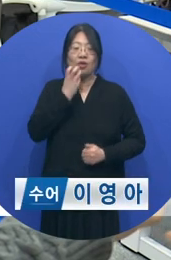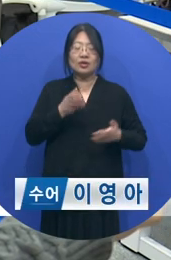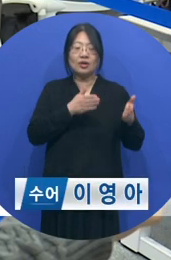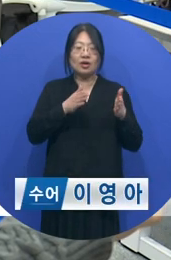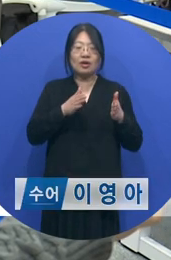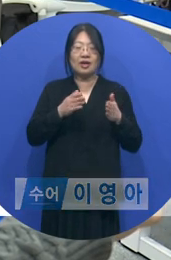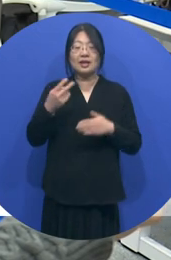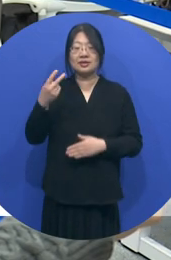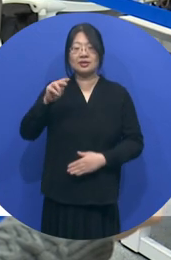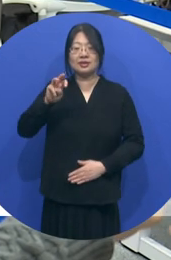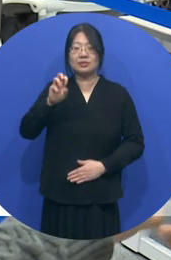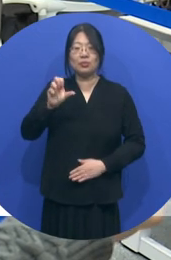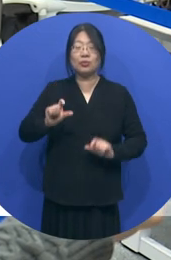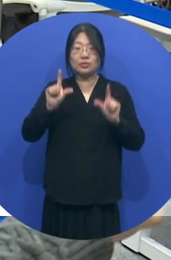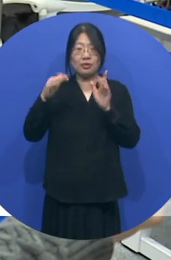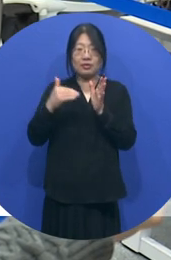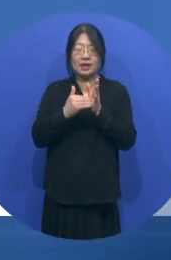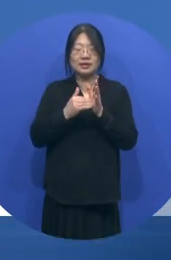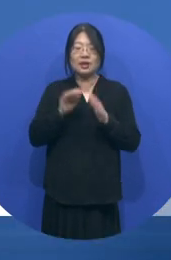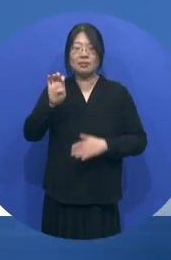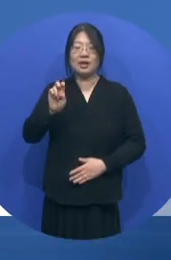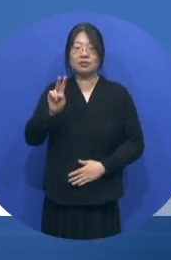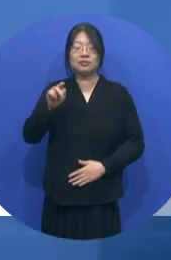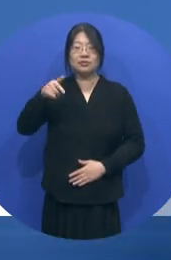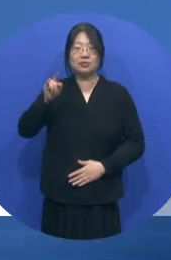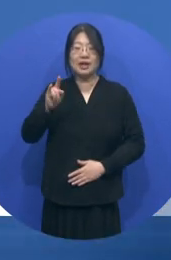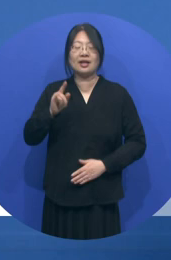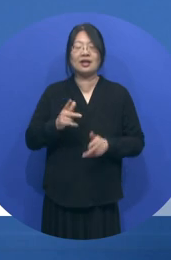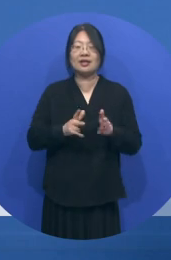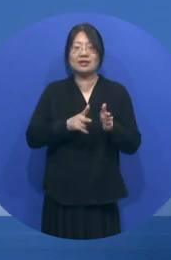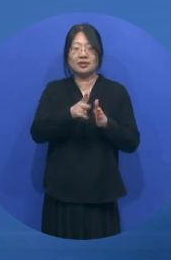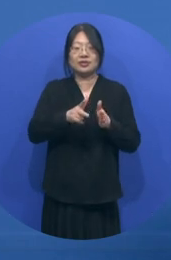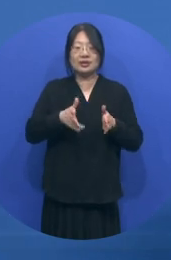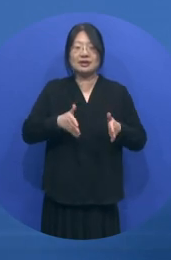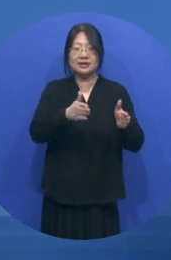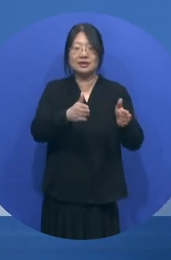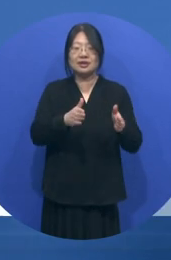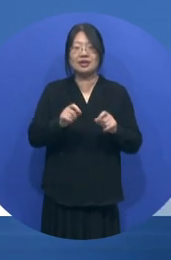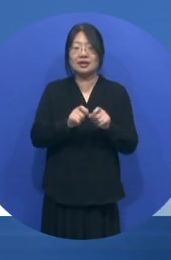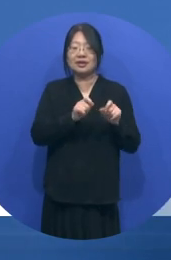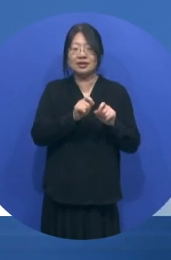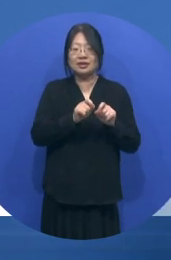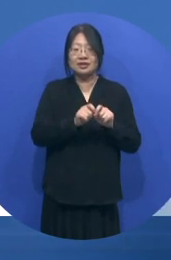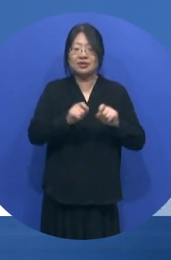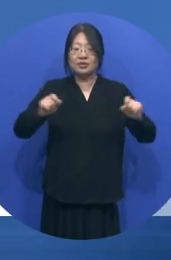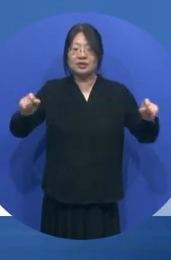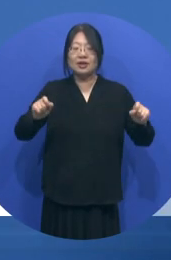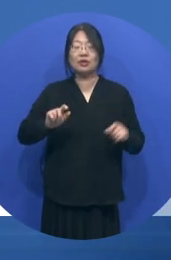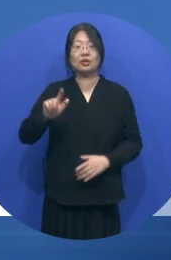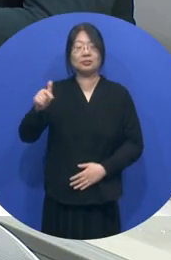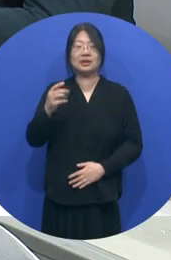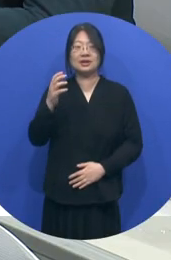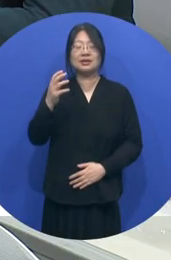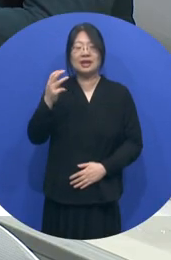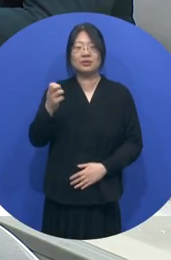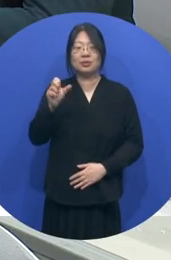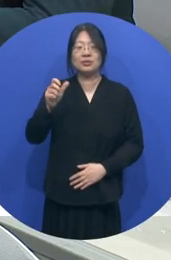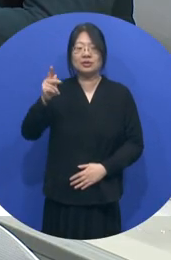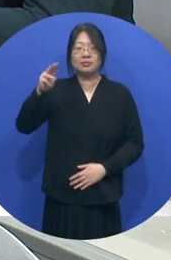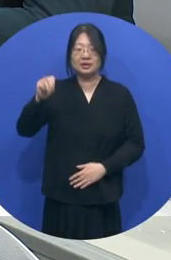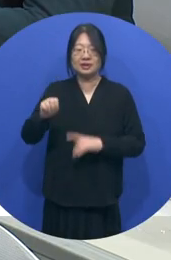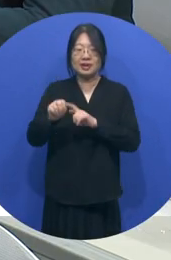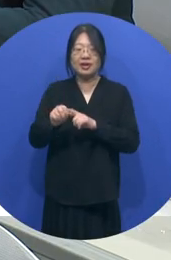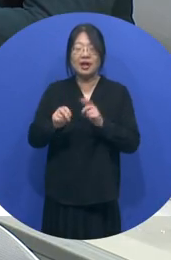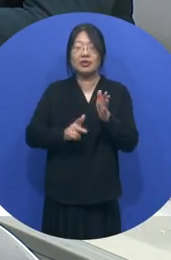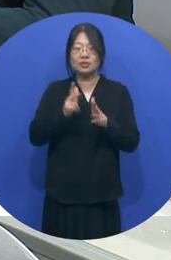경도는 오늘 2035년까지 42개 노선의 총 연장길이 645k 철도 건설에 40조